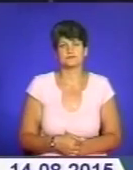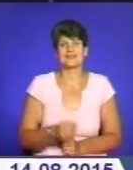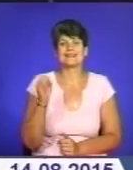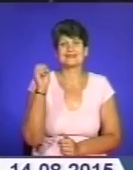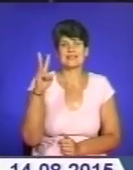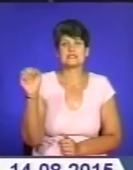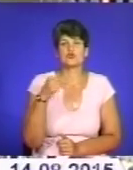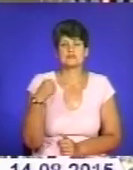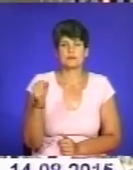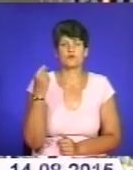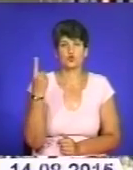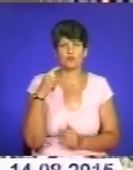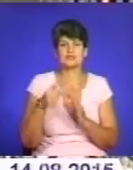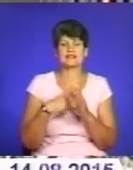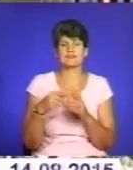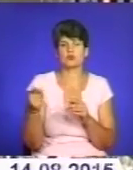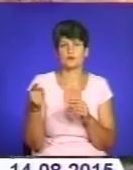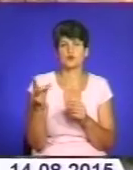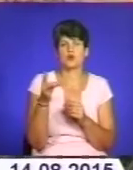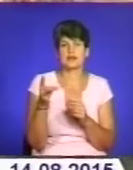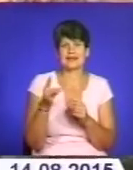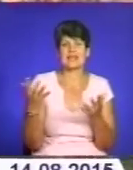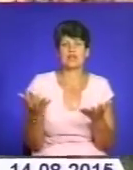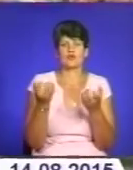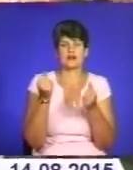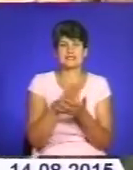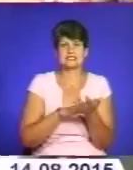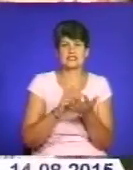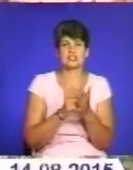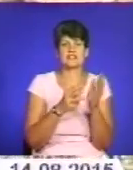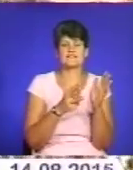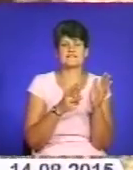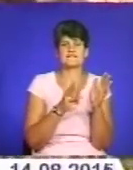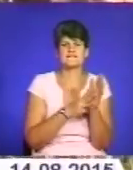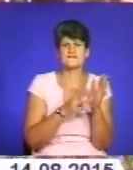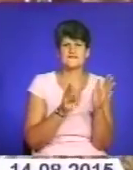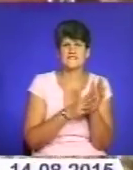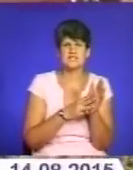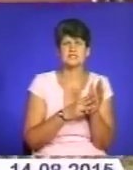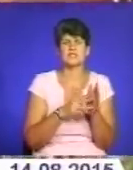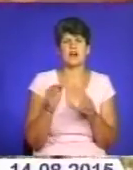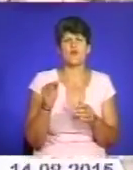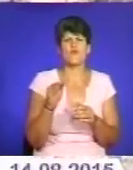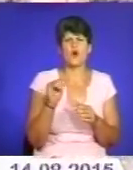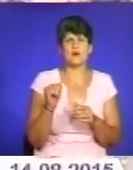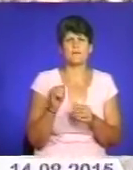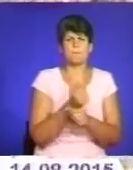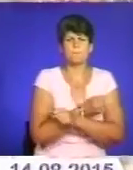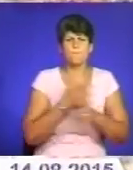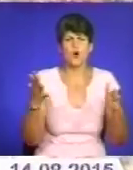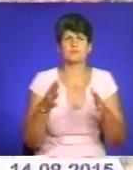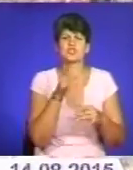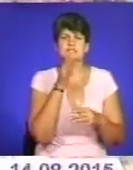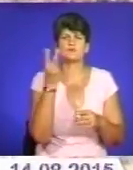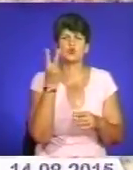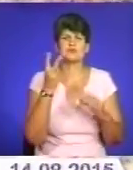14 серпня в одному з кар'єрів Тернопільського району рятувальники знищили 8 100-кілограмових фугасних авіабомб часів Другої світової війни,